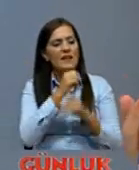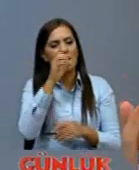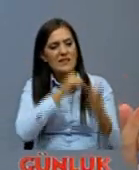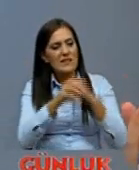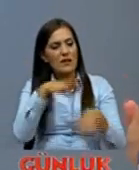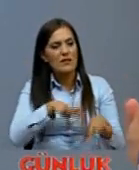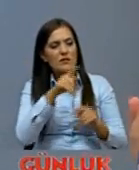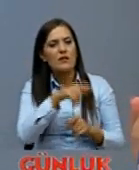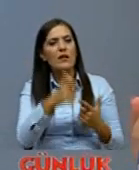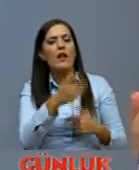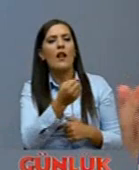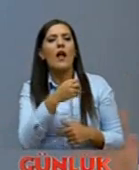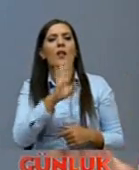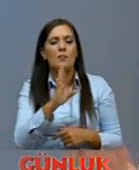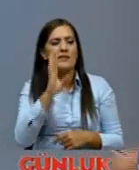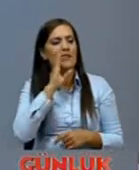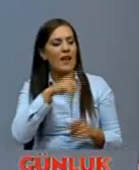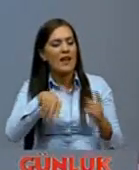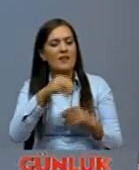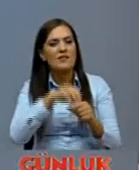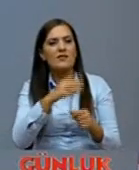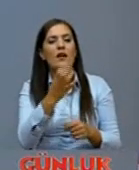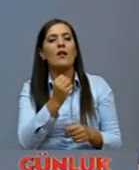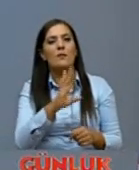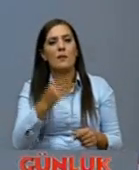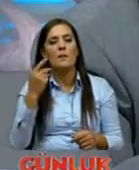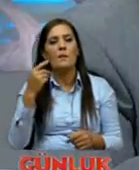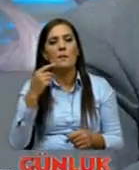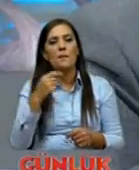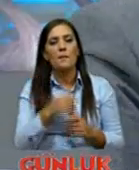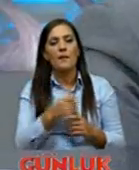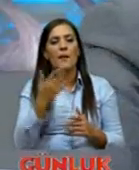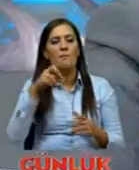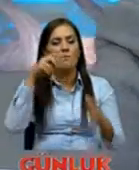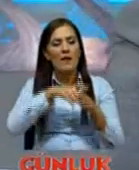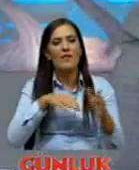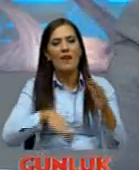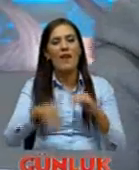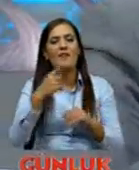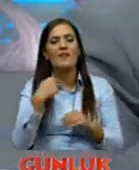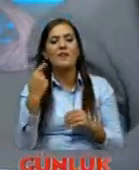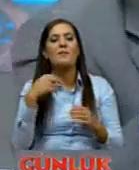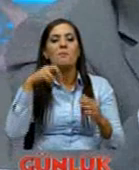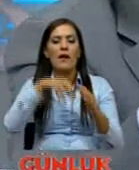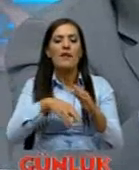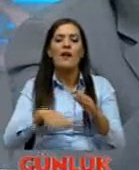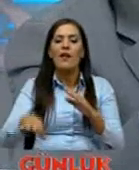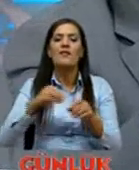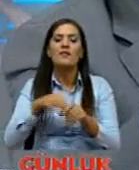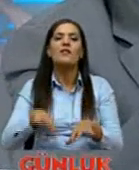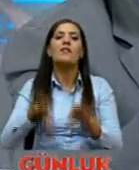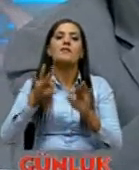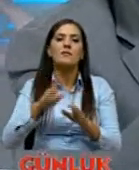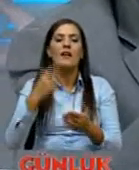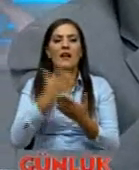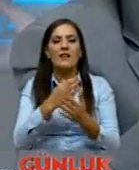onu almayacaksın. Evet. Öyle değil mi? Yani bilinen merdiven yerden, altı dediğimiz şey tabii yani soyut bir şey. Merdivenin altında değil tabii ki, soyut